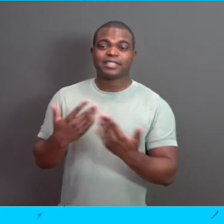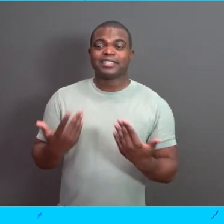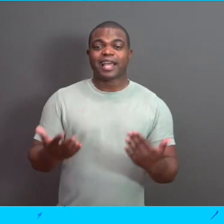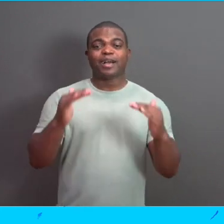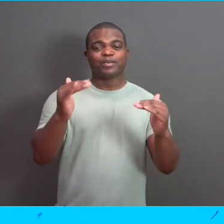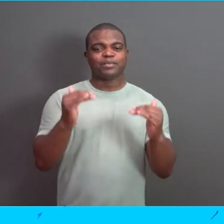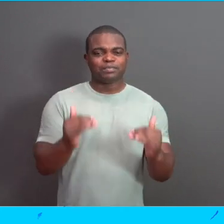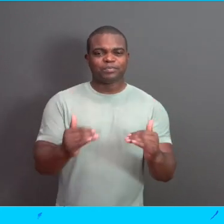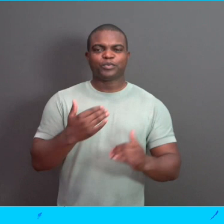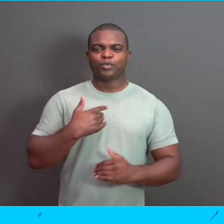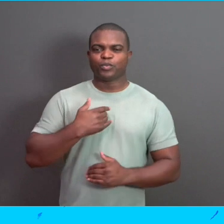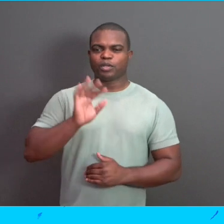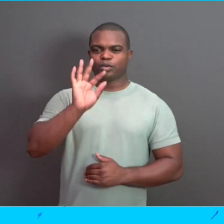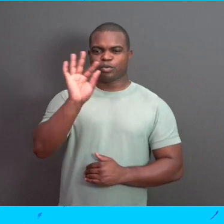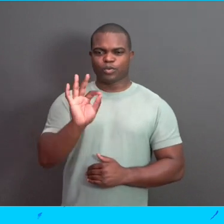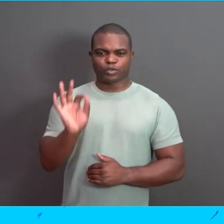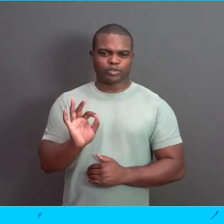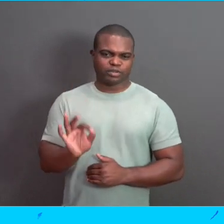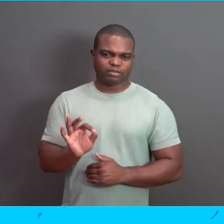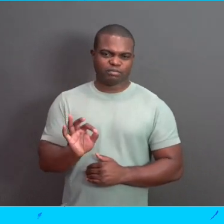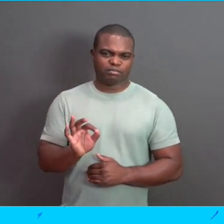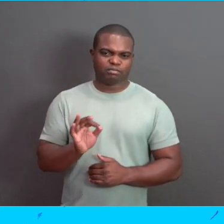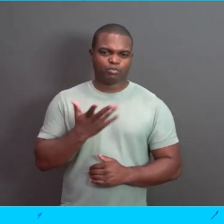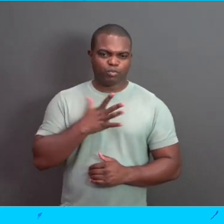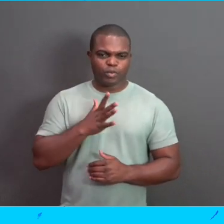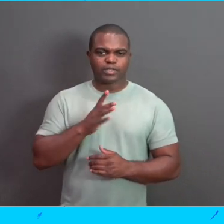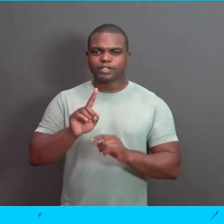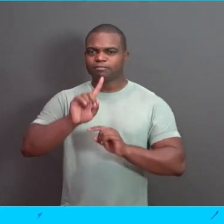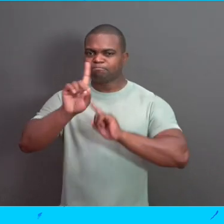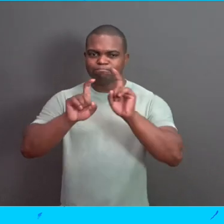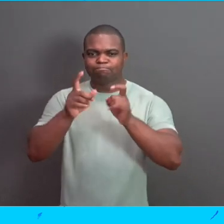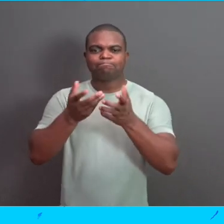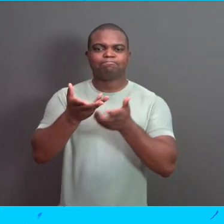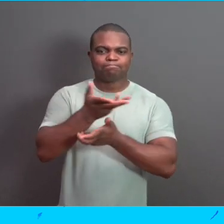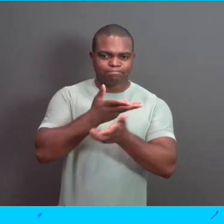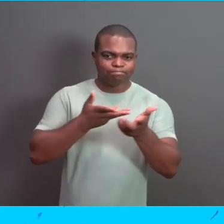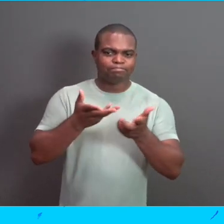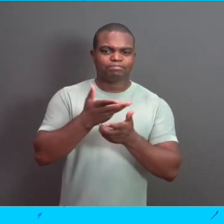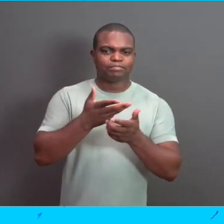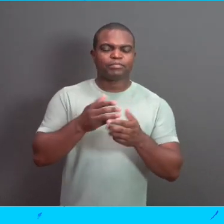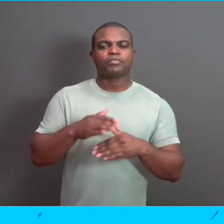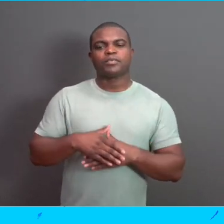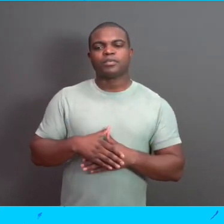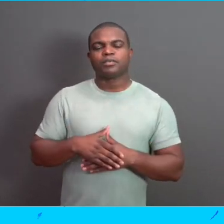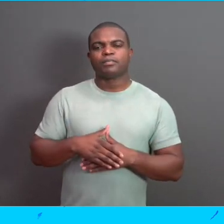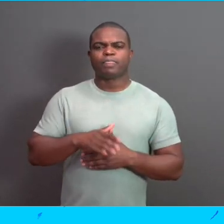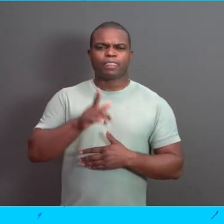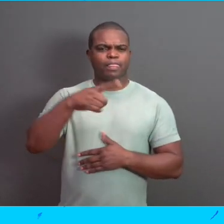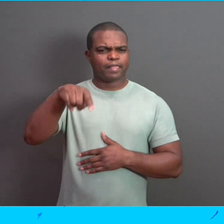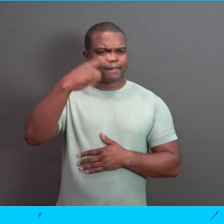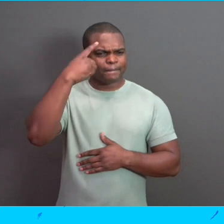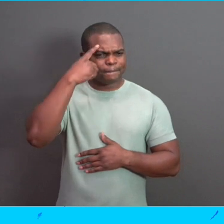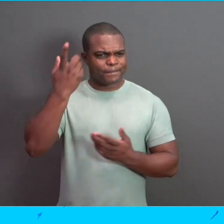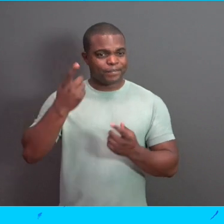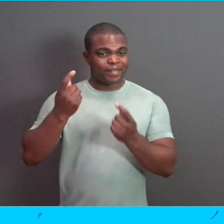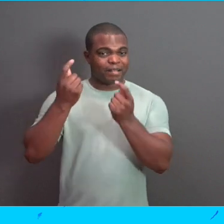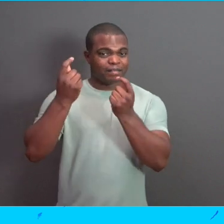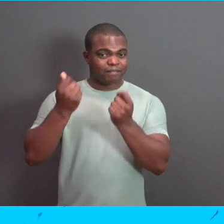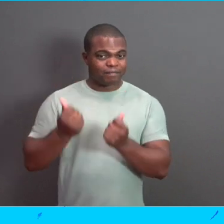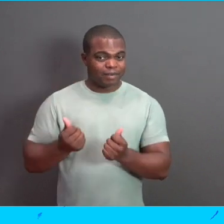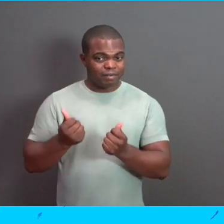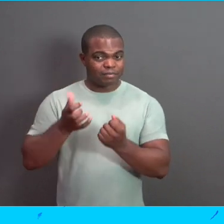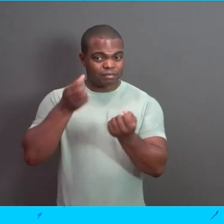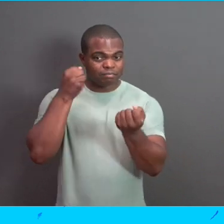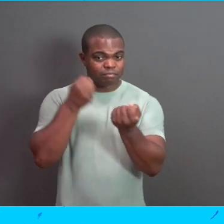poser. Rachel, est-ce que nous pouvons commencer avec toi? Au-delà de financement, quelles sont